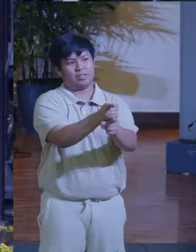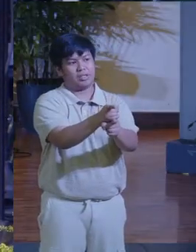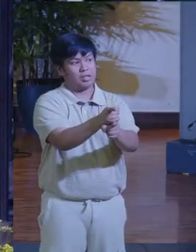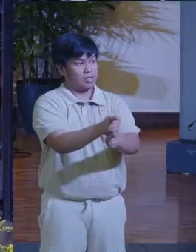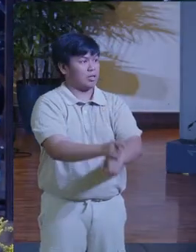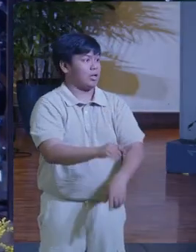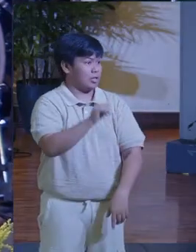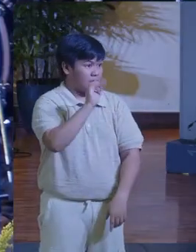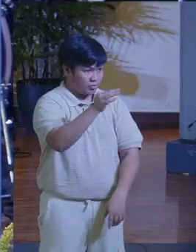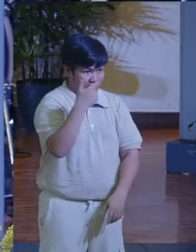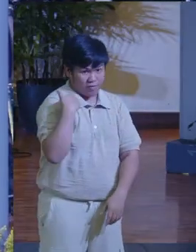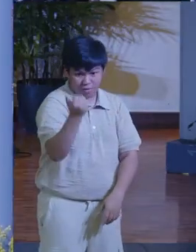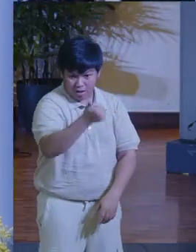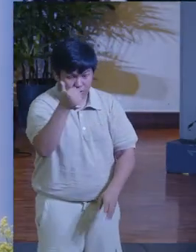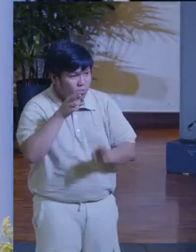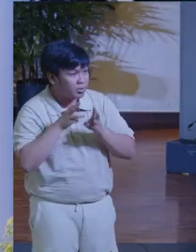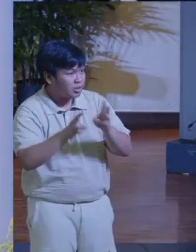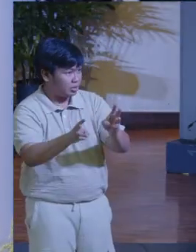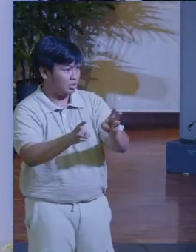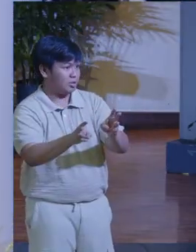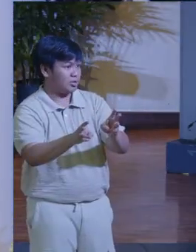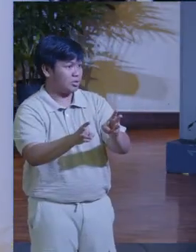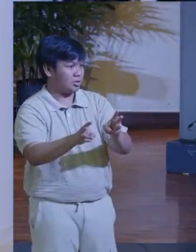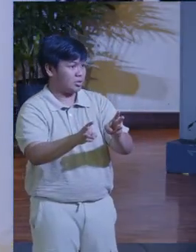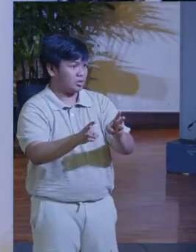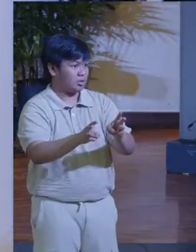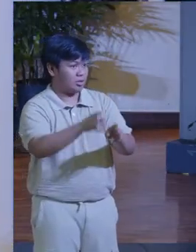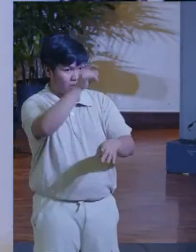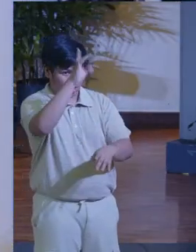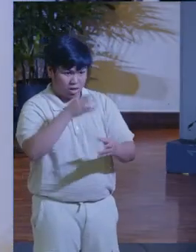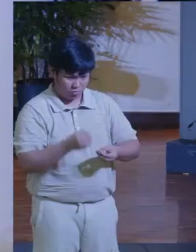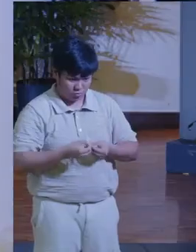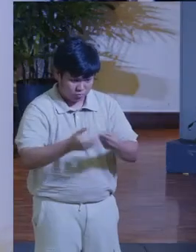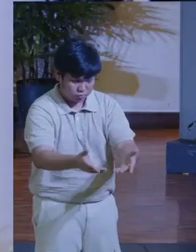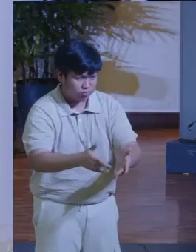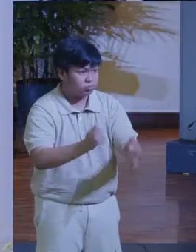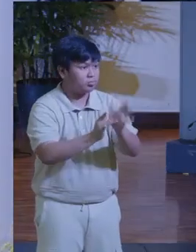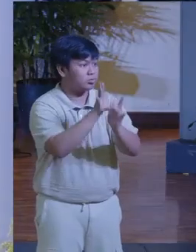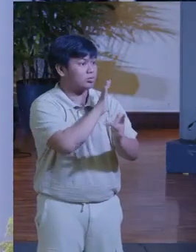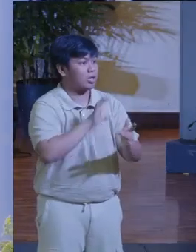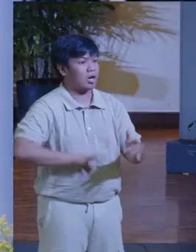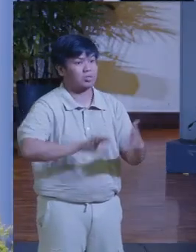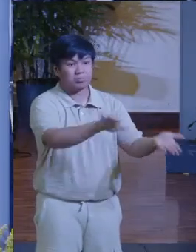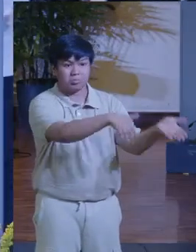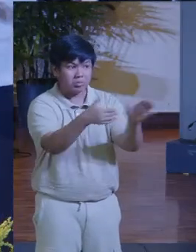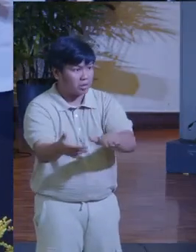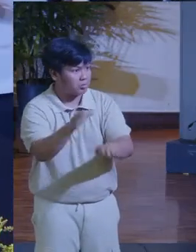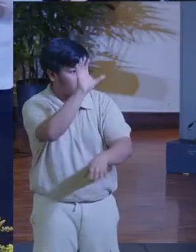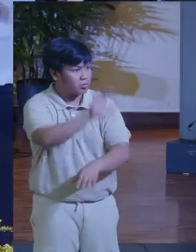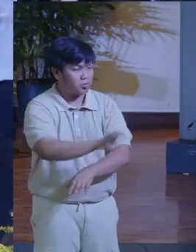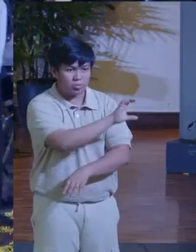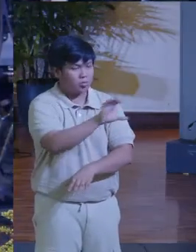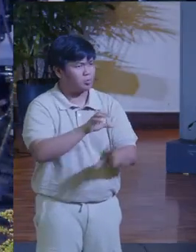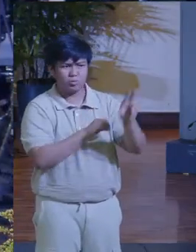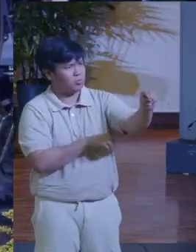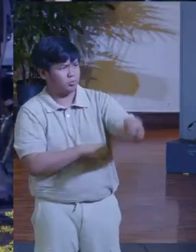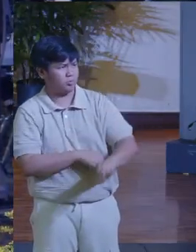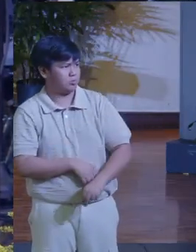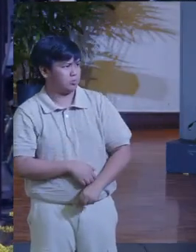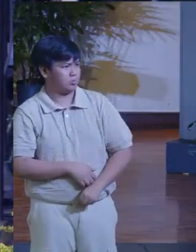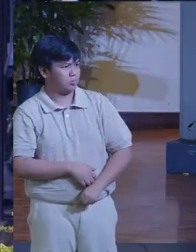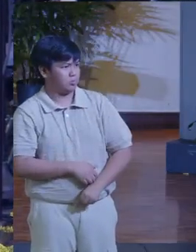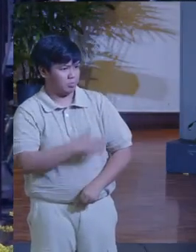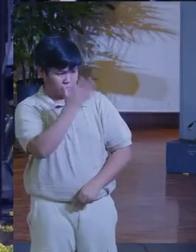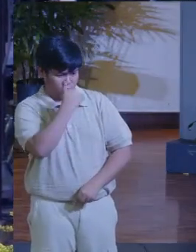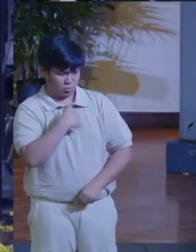na maligtas tayo, ibibigay niya ang sarili niyang anak, ang kanyang bugtong na anak, na nung